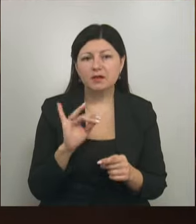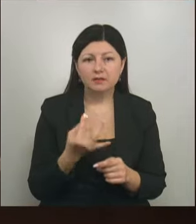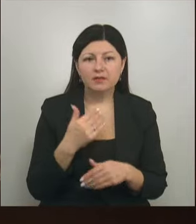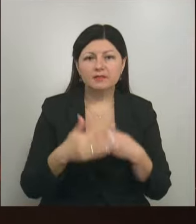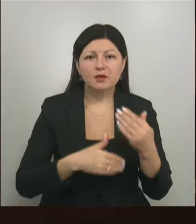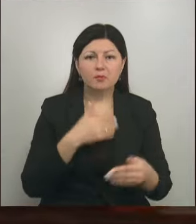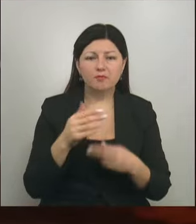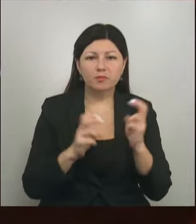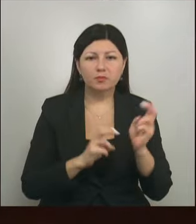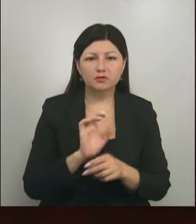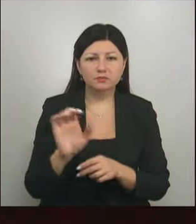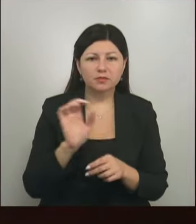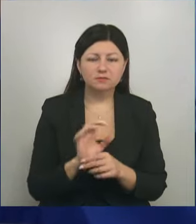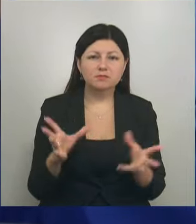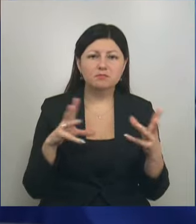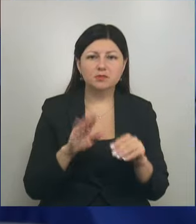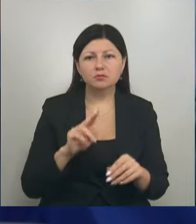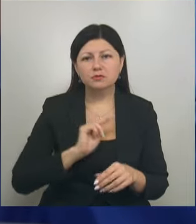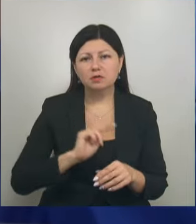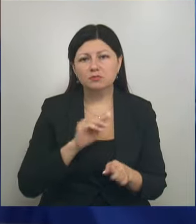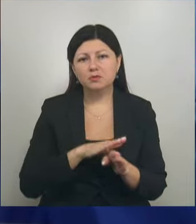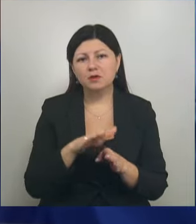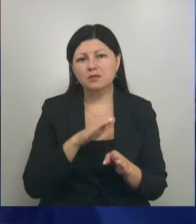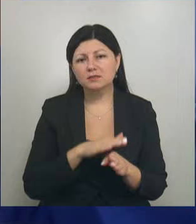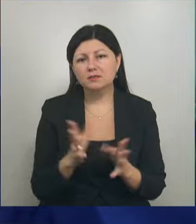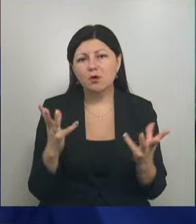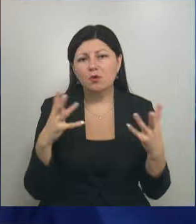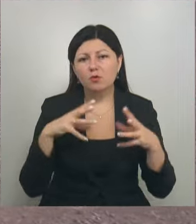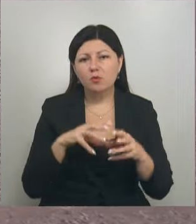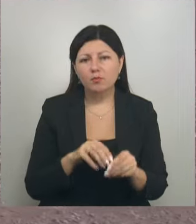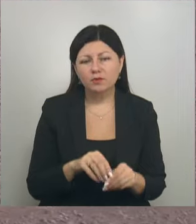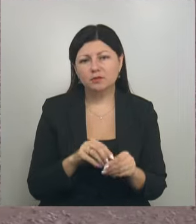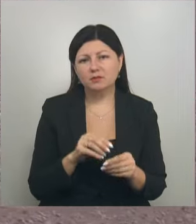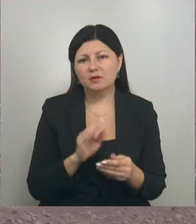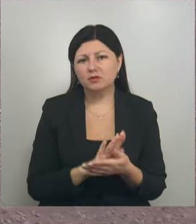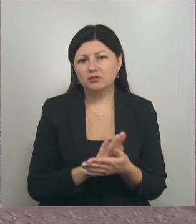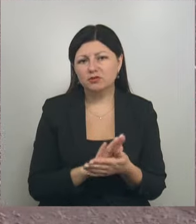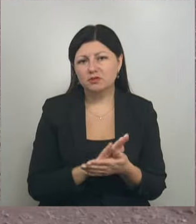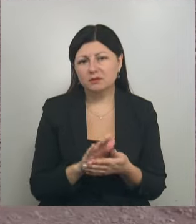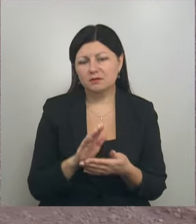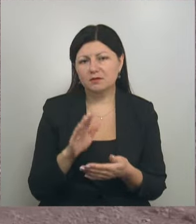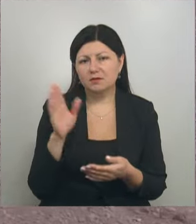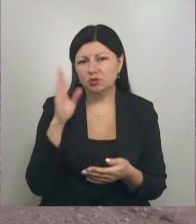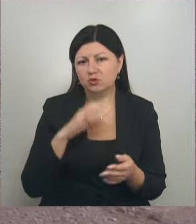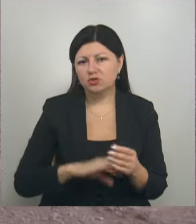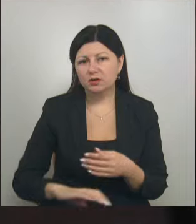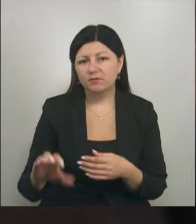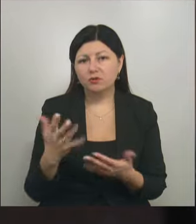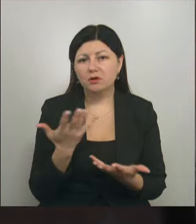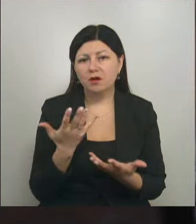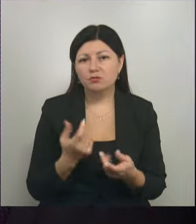производства. Стороны будут сотрудничать при реализации комплексной системы очистки сточных вод, которая образуется в процессе работы